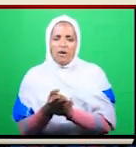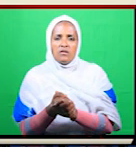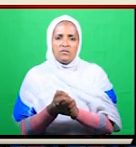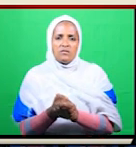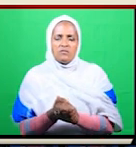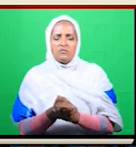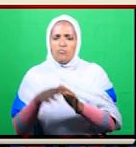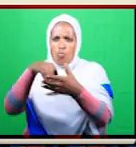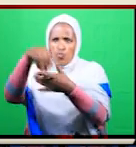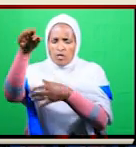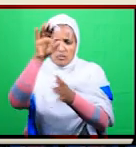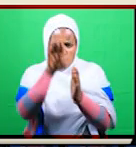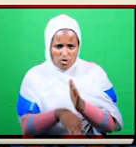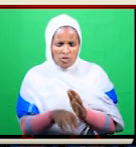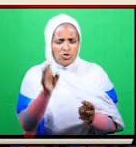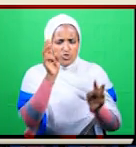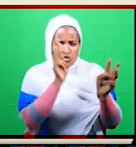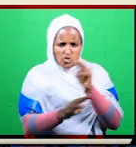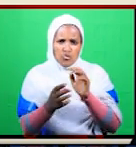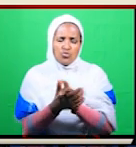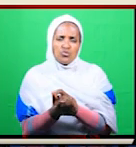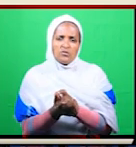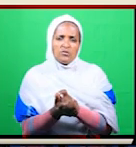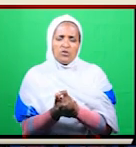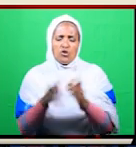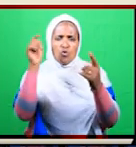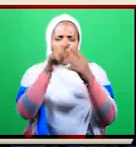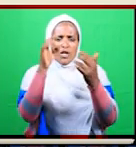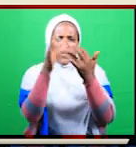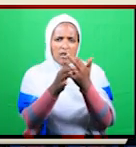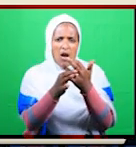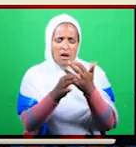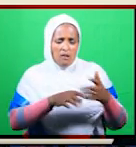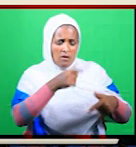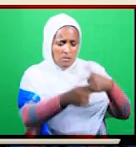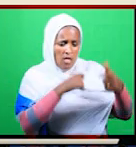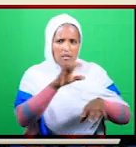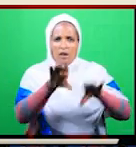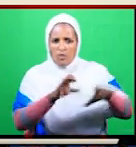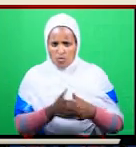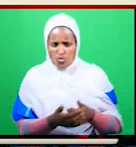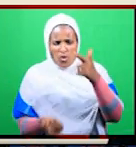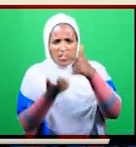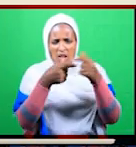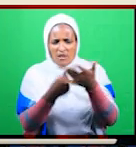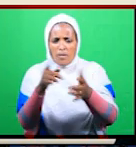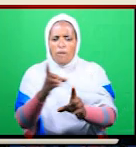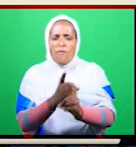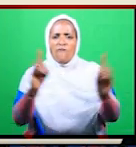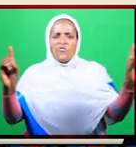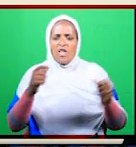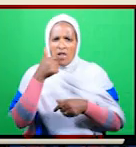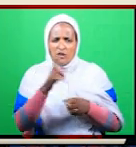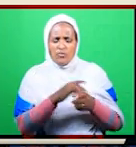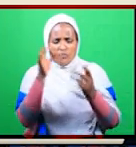የተለያዩ መውጣት መውረድ ወይም ደግሞ ችግሮች ወደ ትዳር እንዳትሄድ እያደረጓል። ሁለተኛ ደግሞ ለዛ መፍትሄ